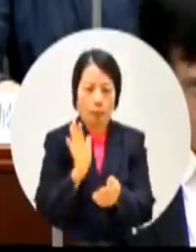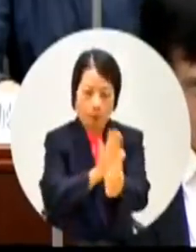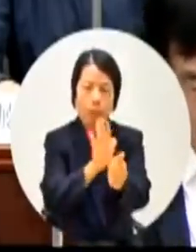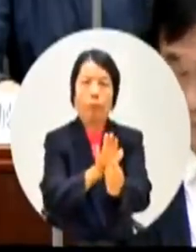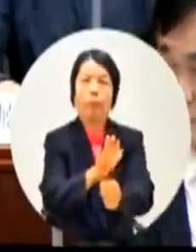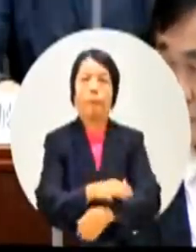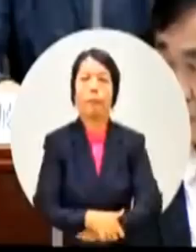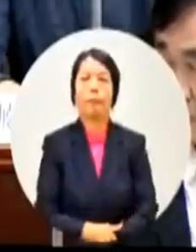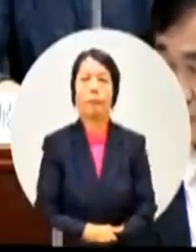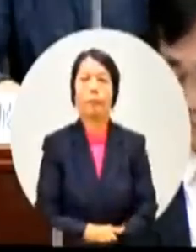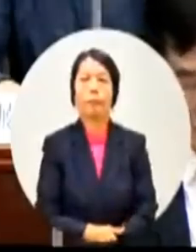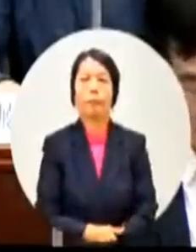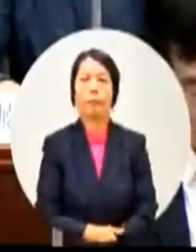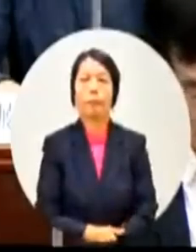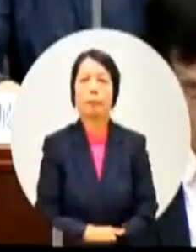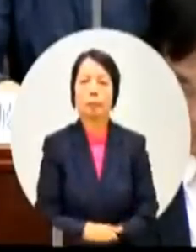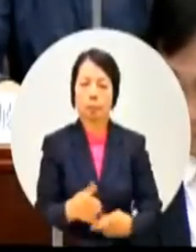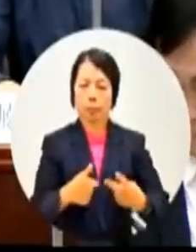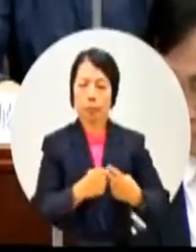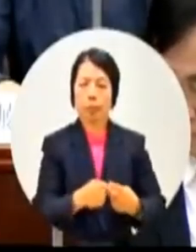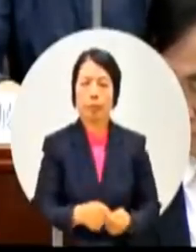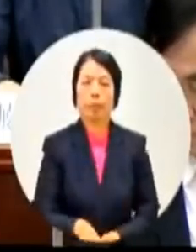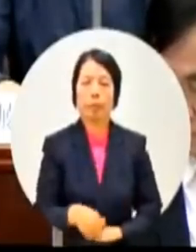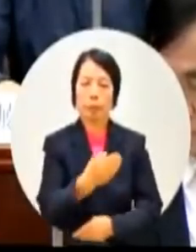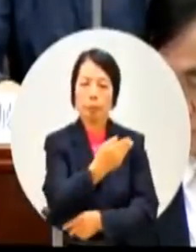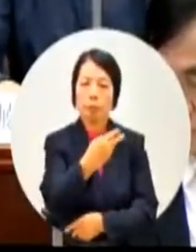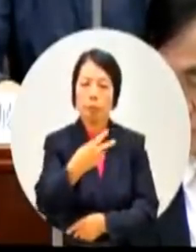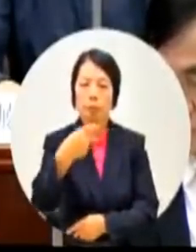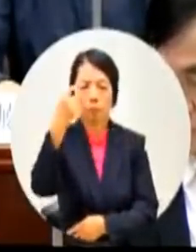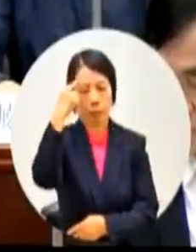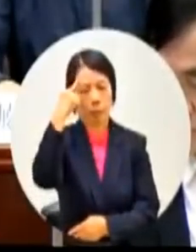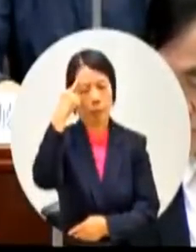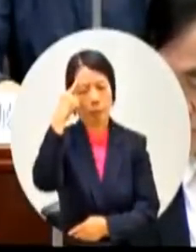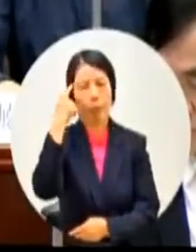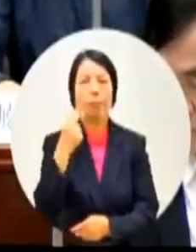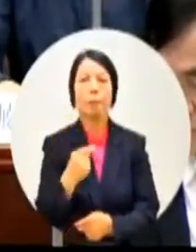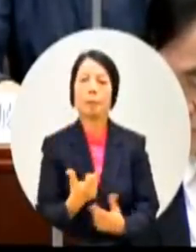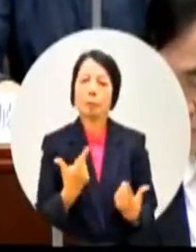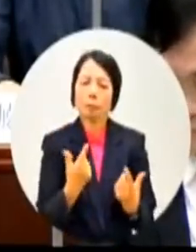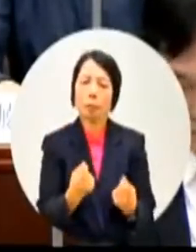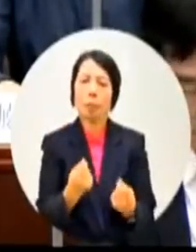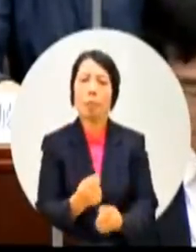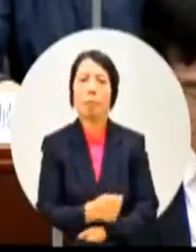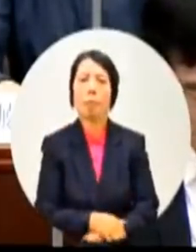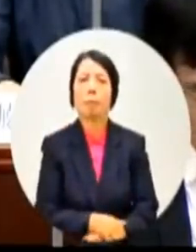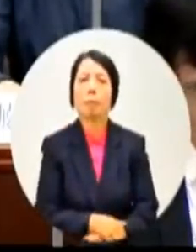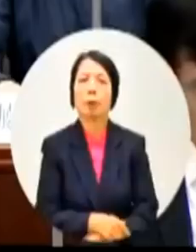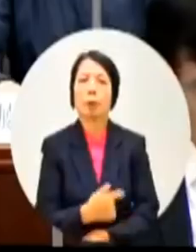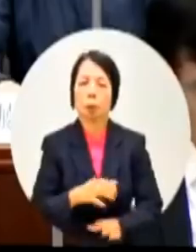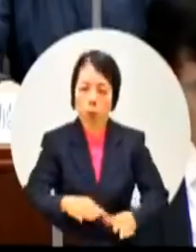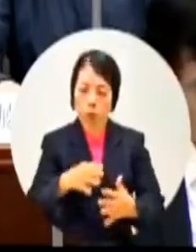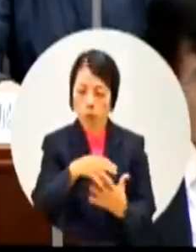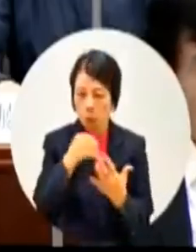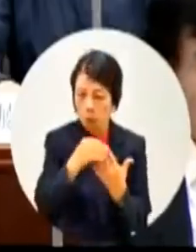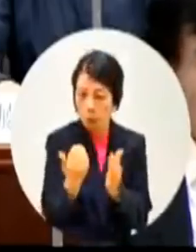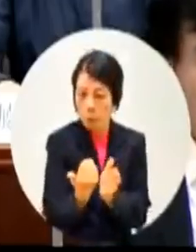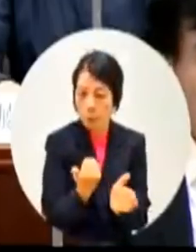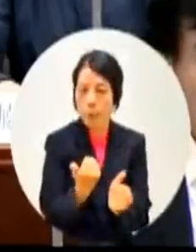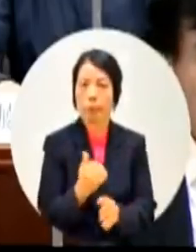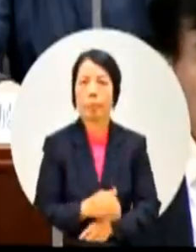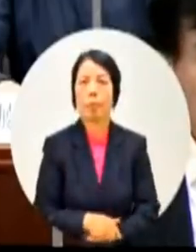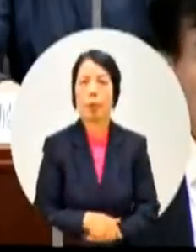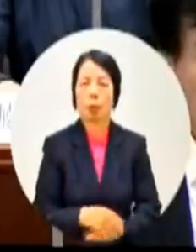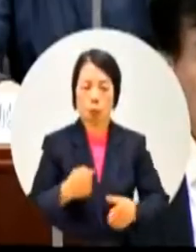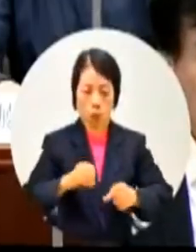九二共识，一个最正式的打法，我给大家报告，我是选举之前就公开的，不是酸耍撩